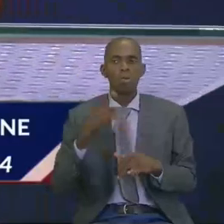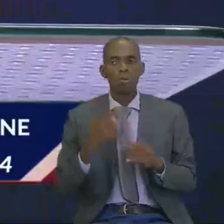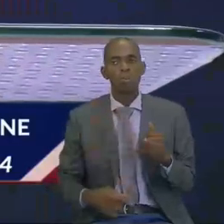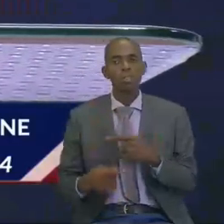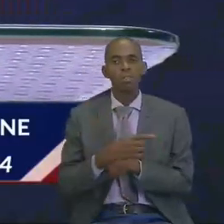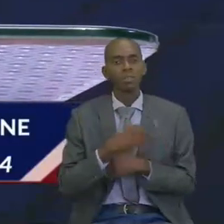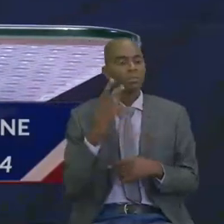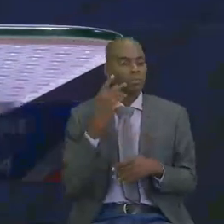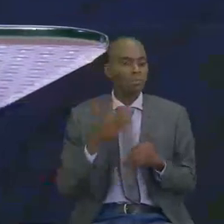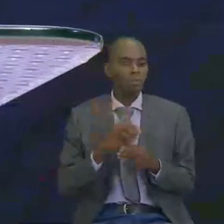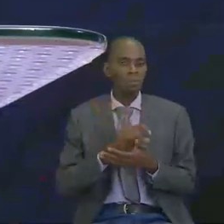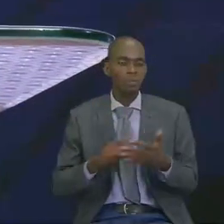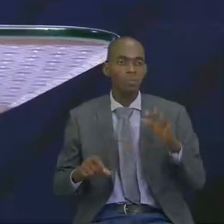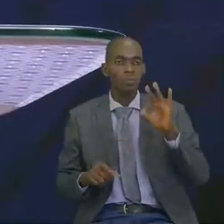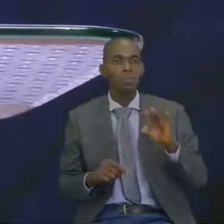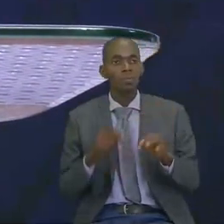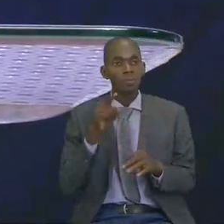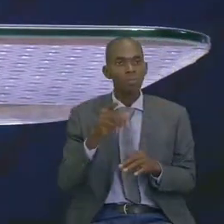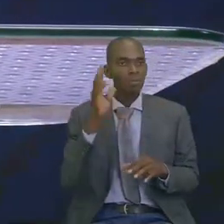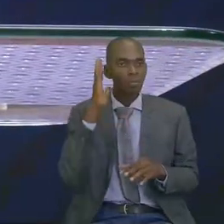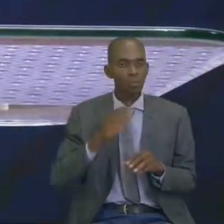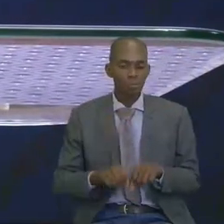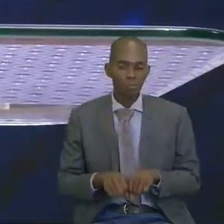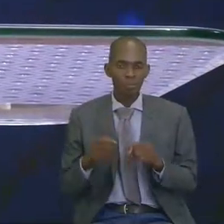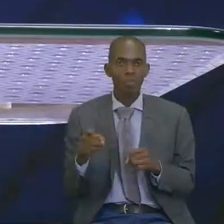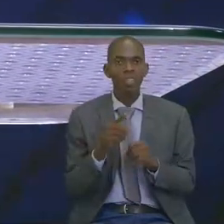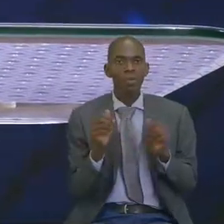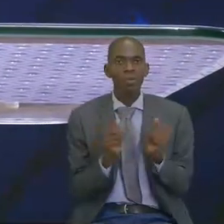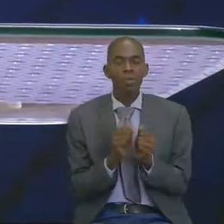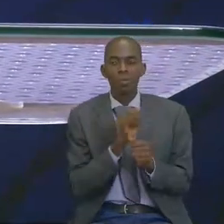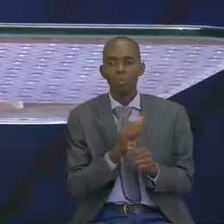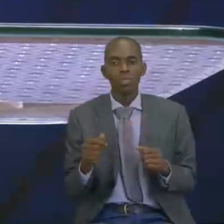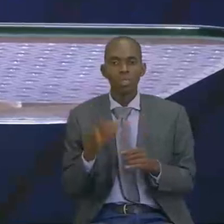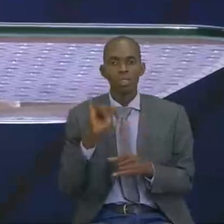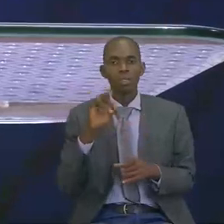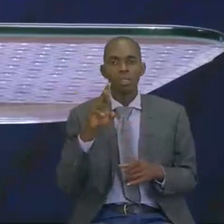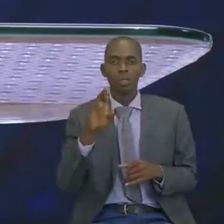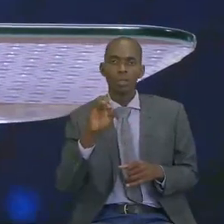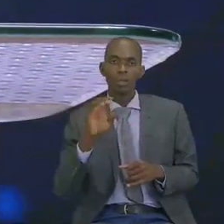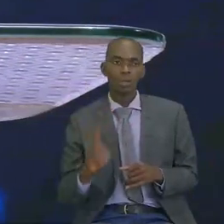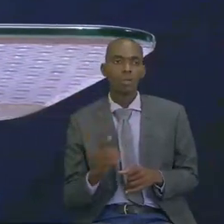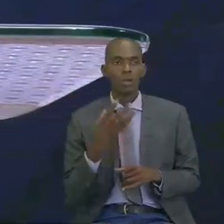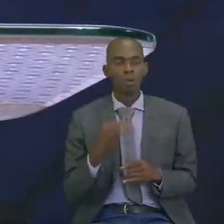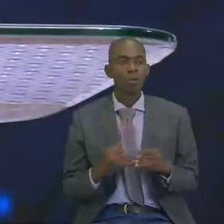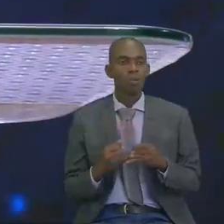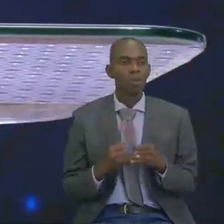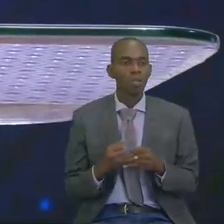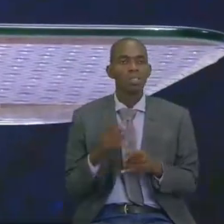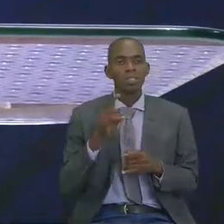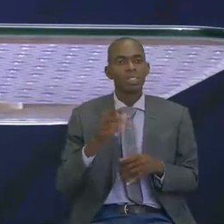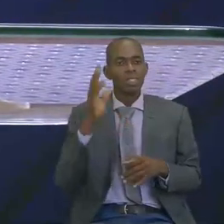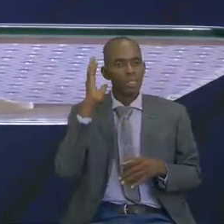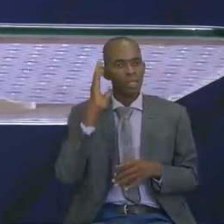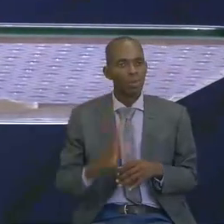verset 9 dit, « Tu les briseras avec une verge de fer. Tu les